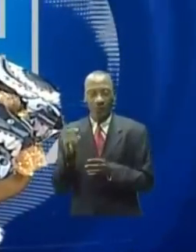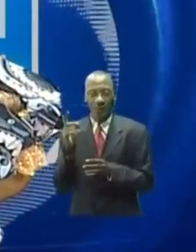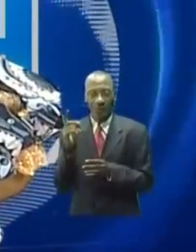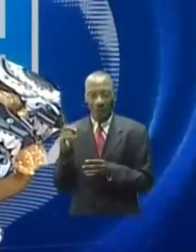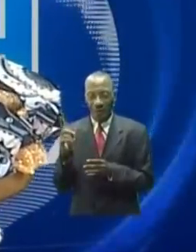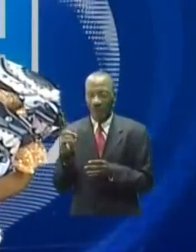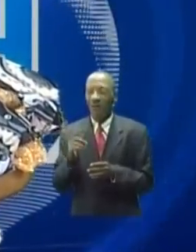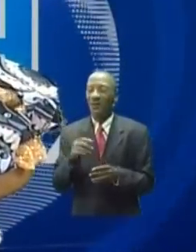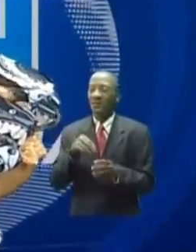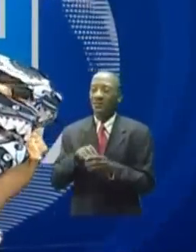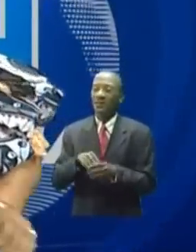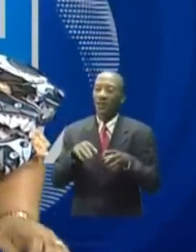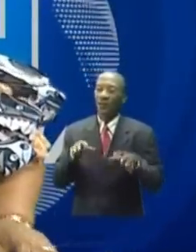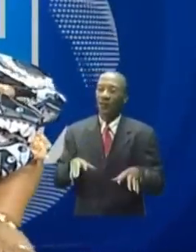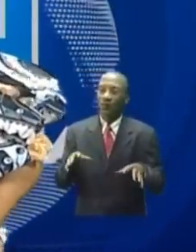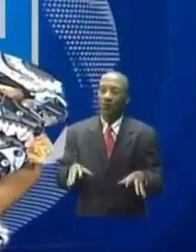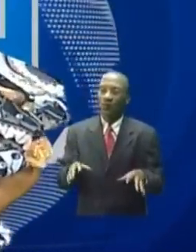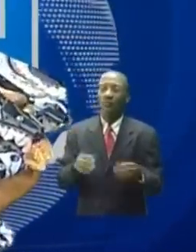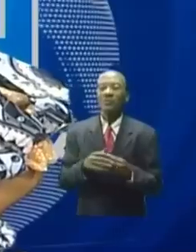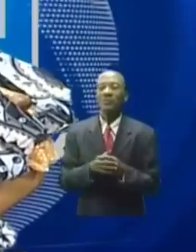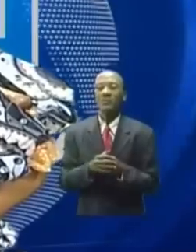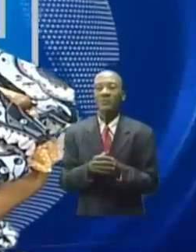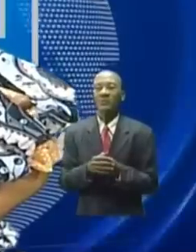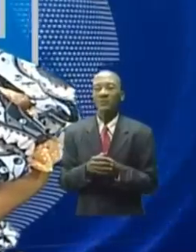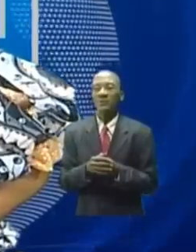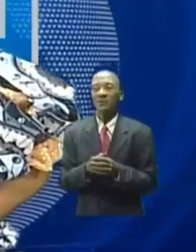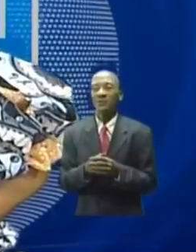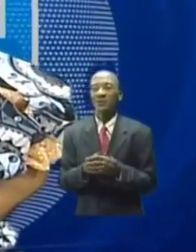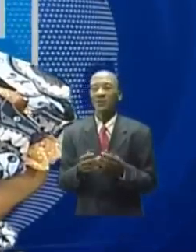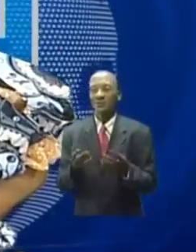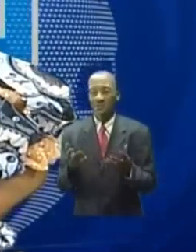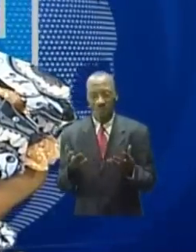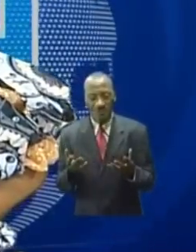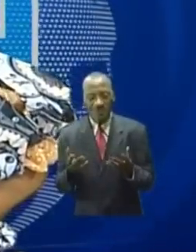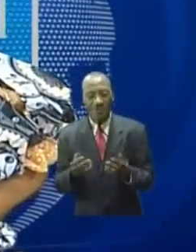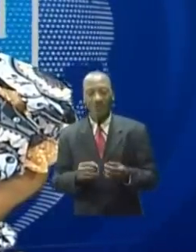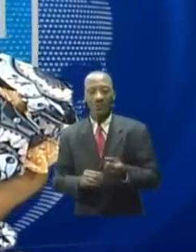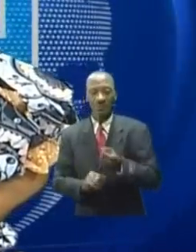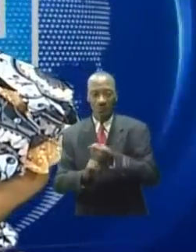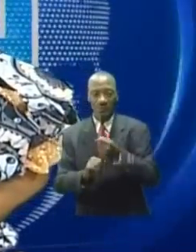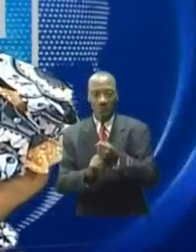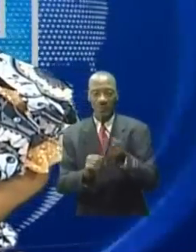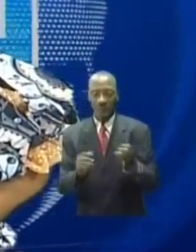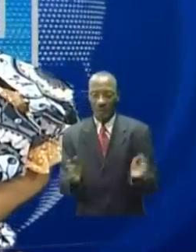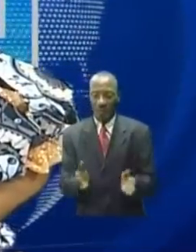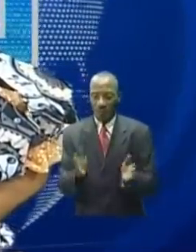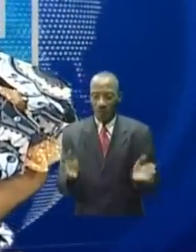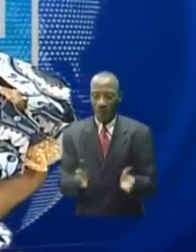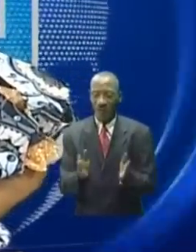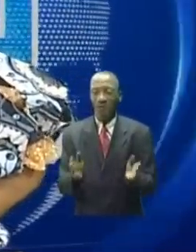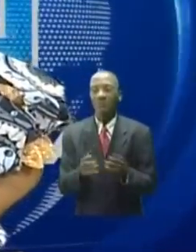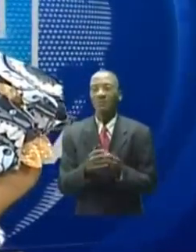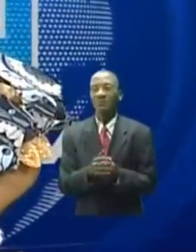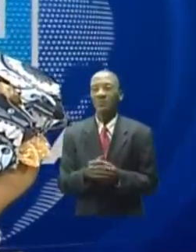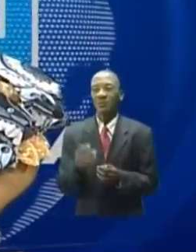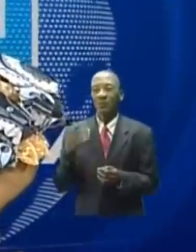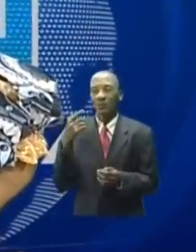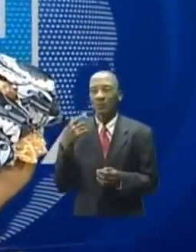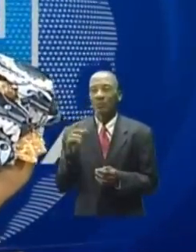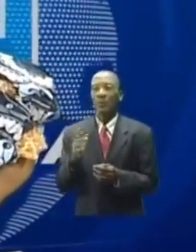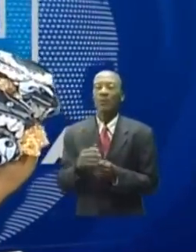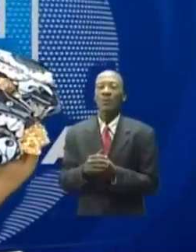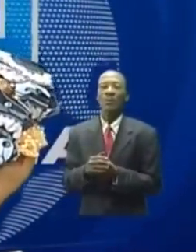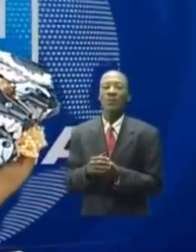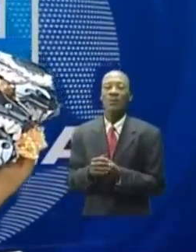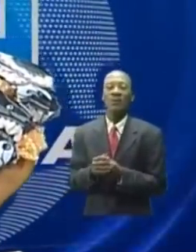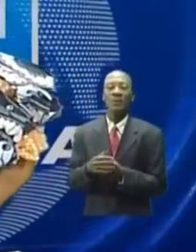son 20e anniversaire. Plusieurs activités sont prévues cette semaine avant la grande rencontre du 17